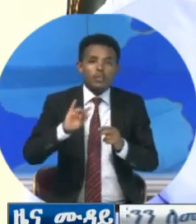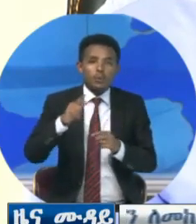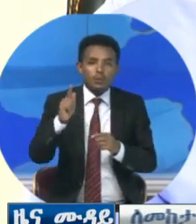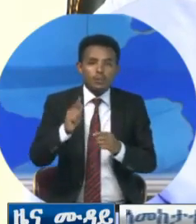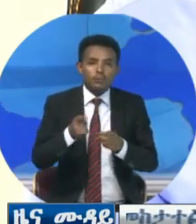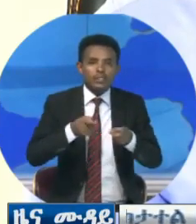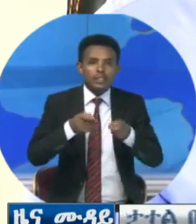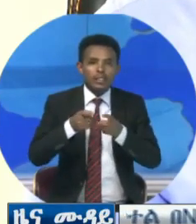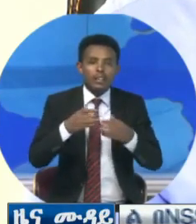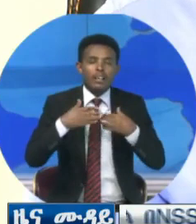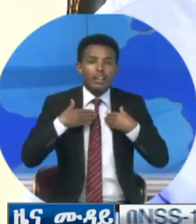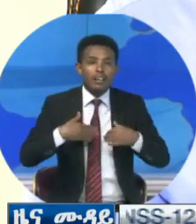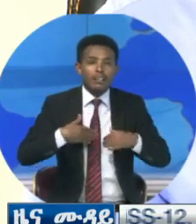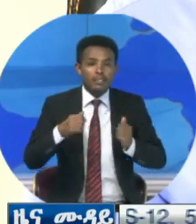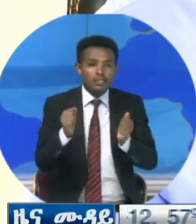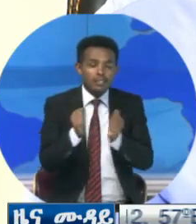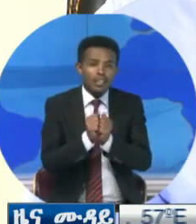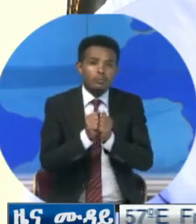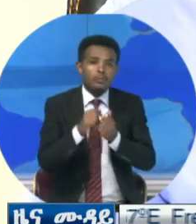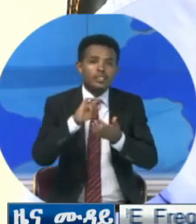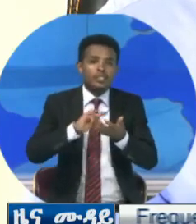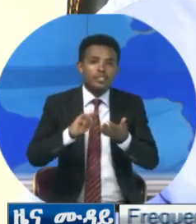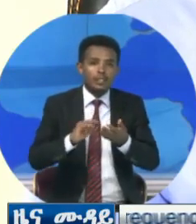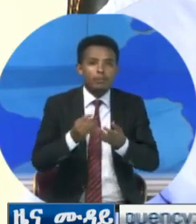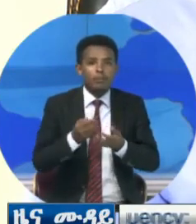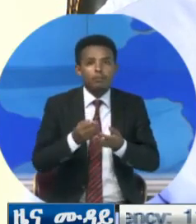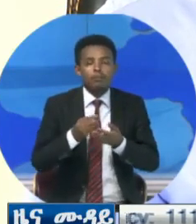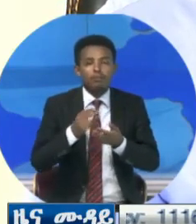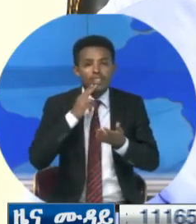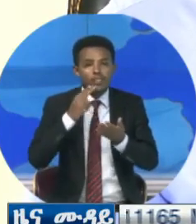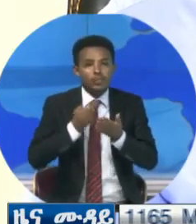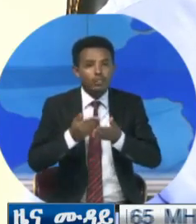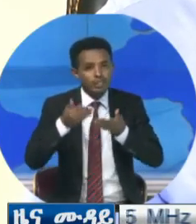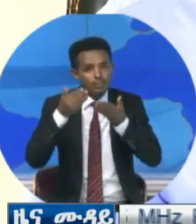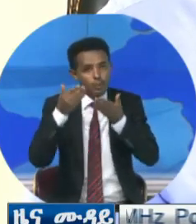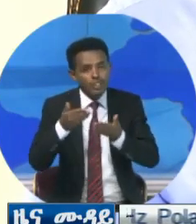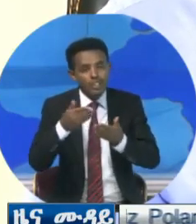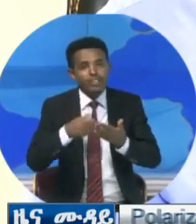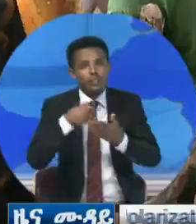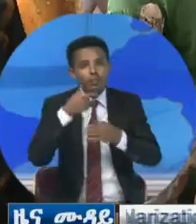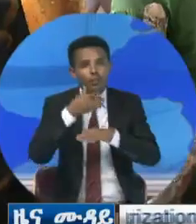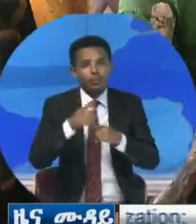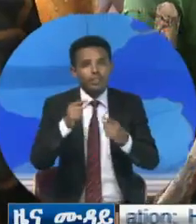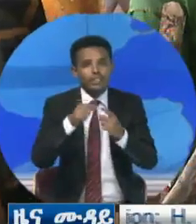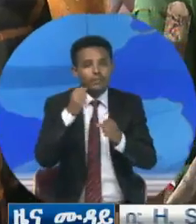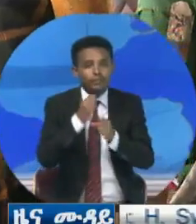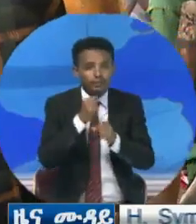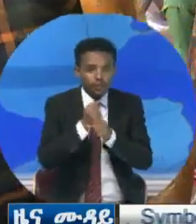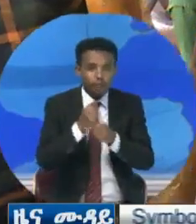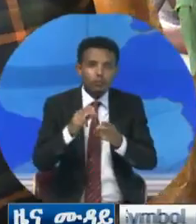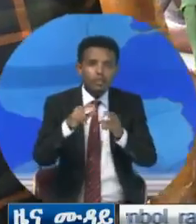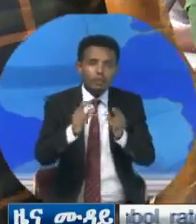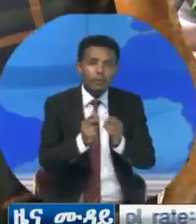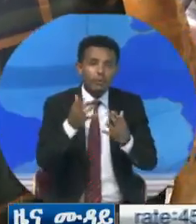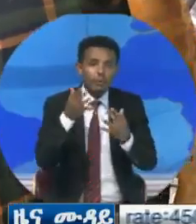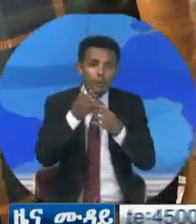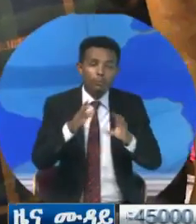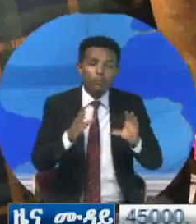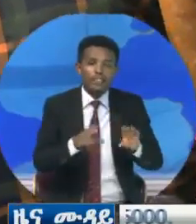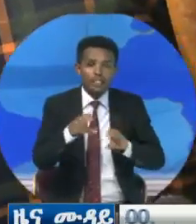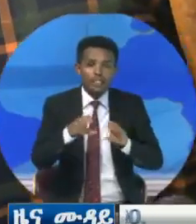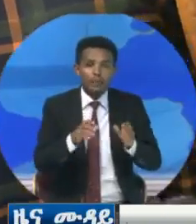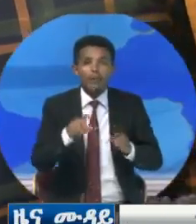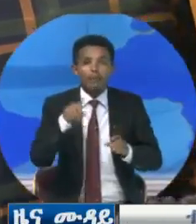አካላት ጋር ለባለሀብቶች እነዚህን ዝርዝር መረጃዎች እናሳውቃቸዋለን። ወደ ስራ የሚገቡም ከዚህ በኋላ ነው የሚሆነው። በቢሮ በኩል መደረግ የሚገባውን